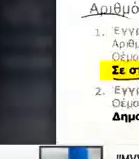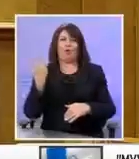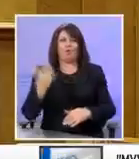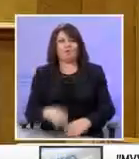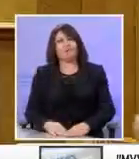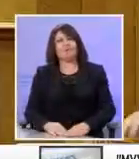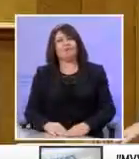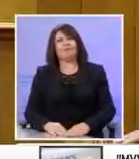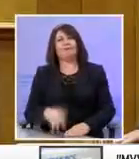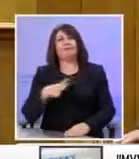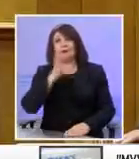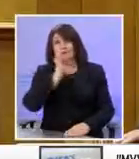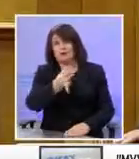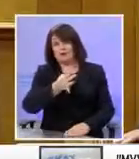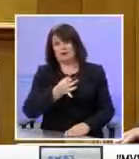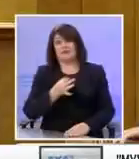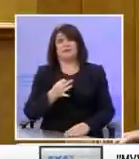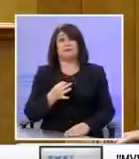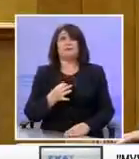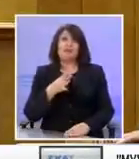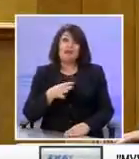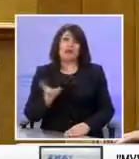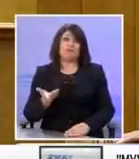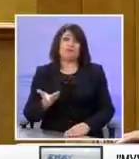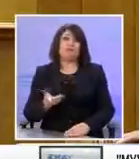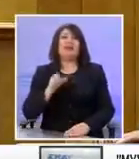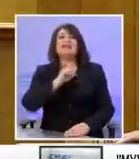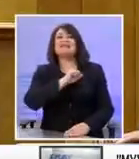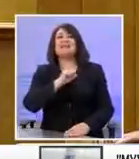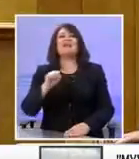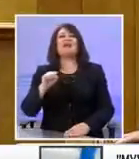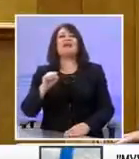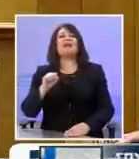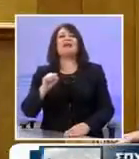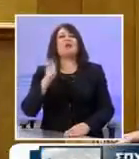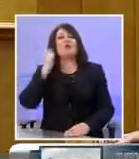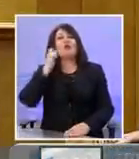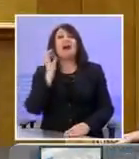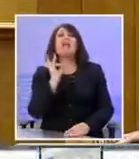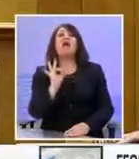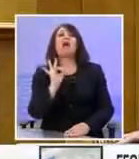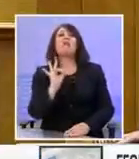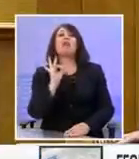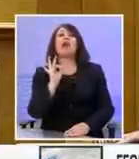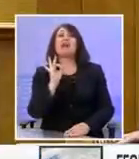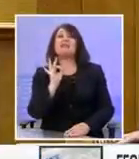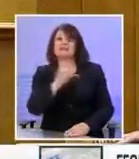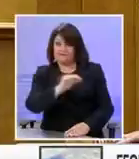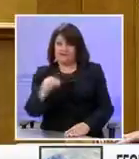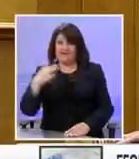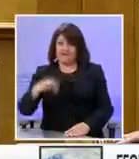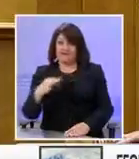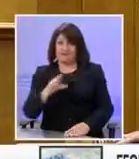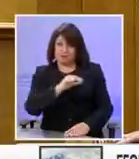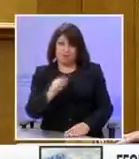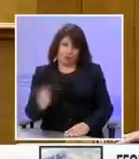χρόνια. Θα ήθελα μια ειλικρίνεια από την κυβέρνηση. Αν δεν λεγόταν Σαββαίδου και λεγόταν Φλαμπουράρης, θα είχατε δείξει την ίδια